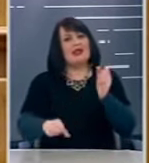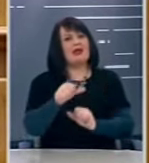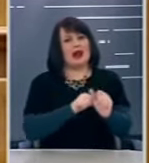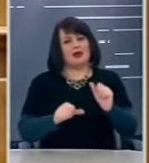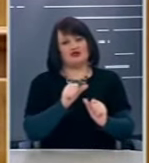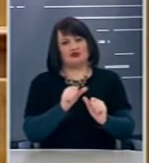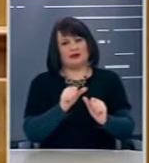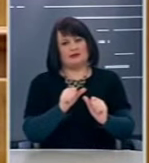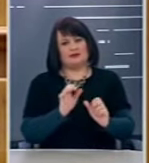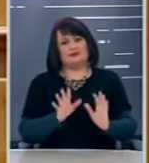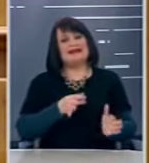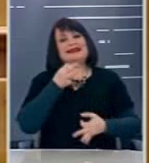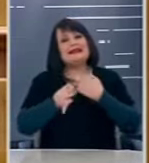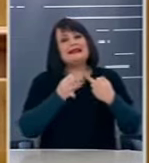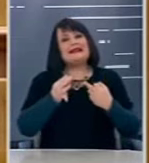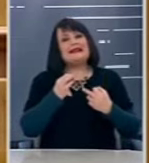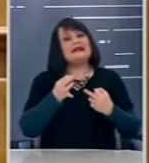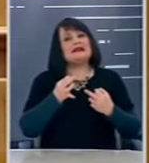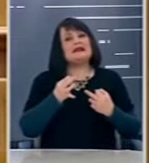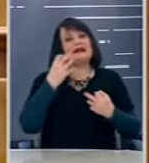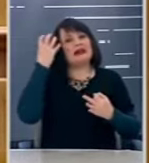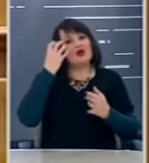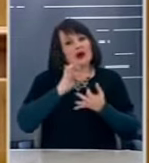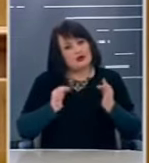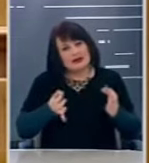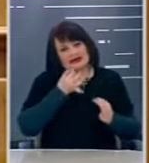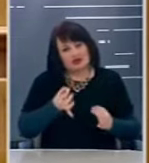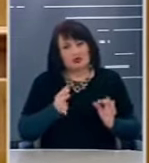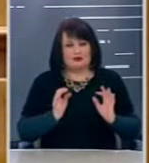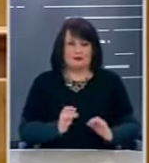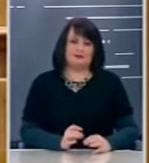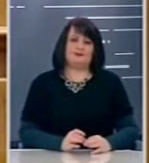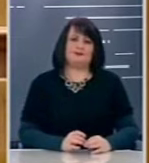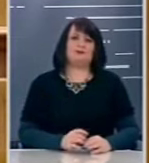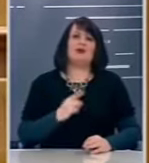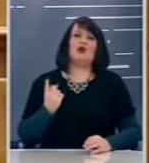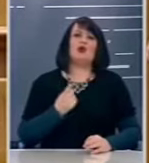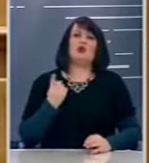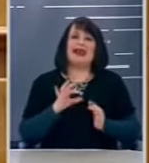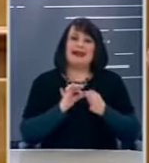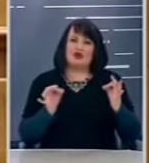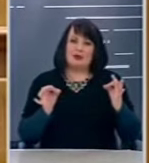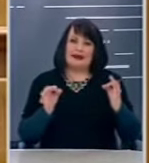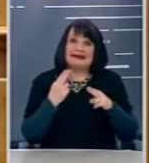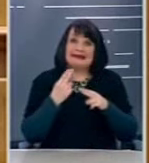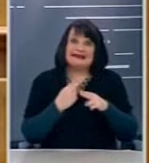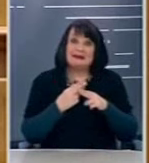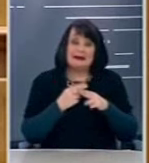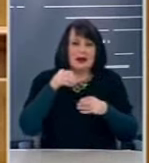καμία αίρεση. Και εξηγούμε με λεπτομέρειες, γιατί συνήθως στις λεπτομέρειες λένε ότι κρύβεται ο